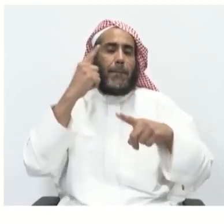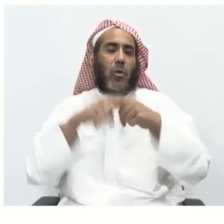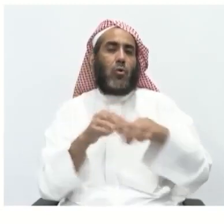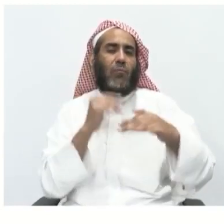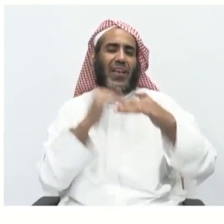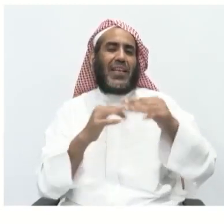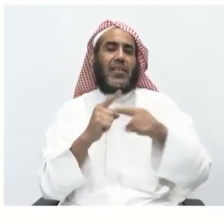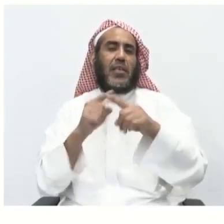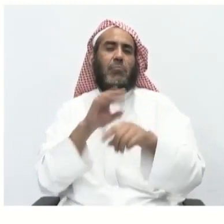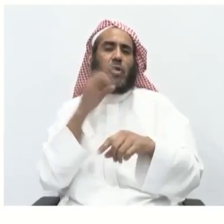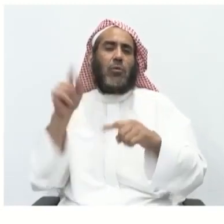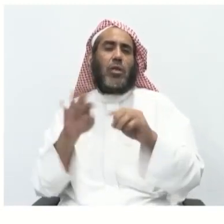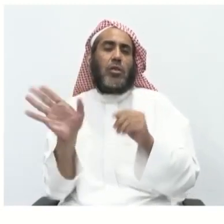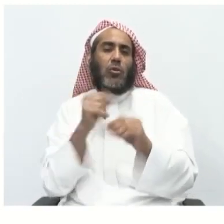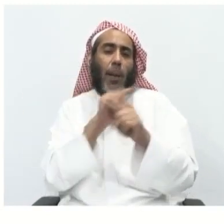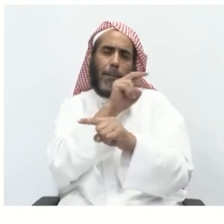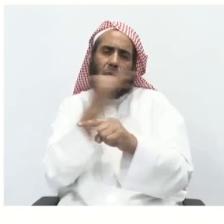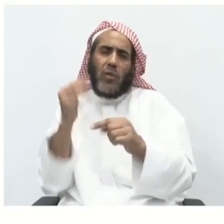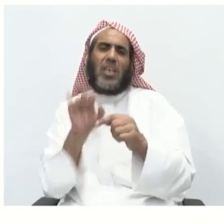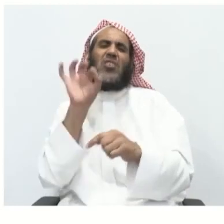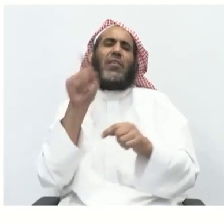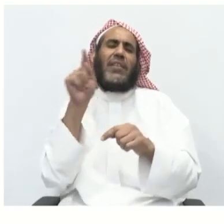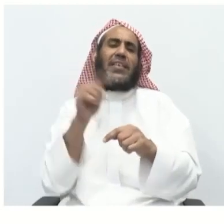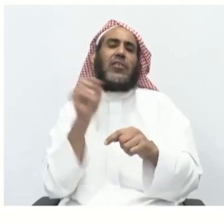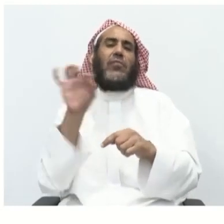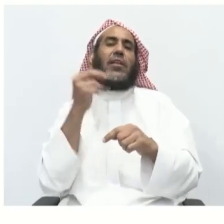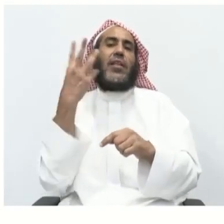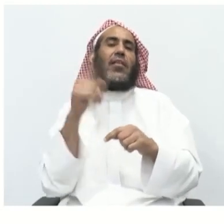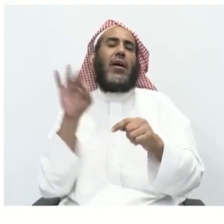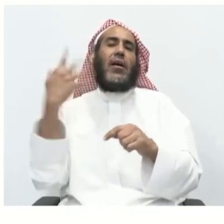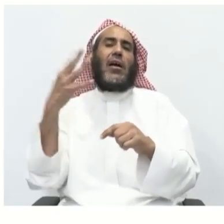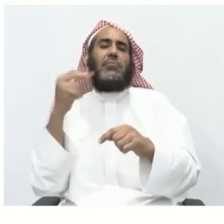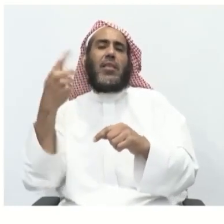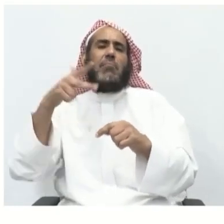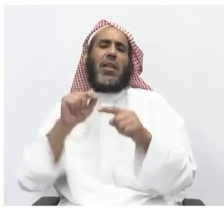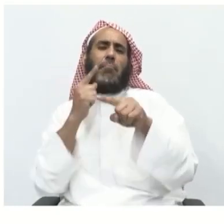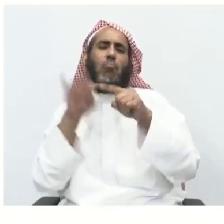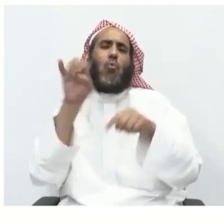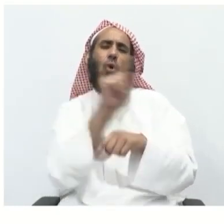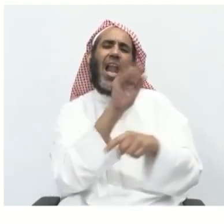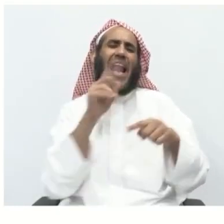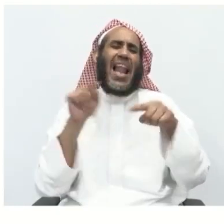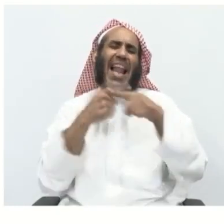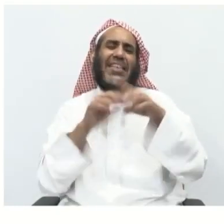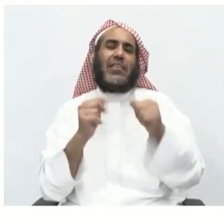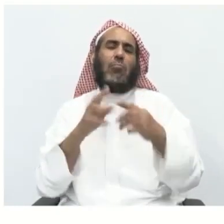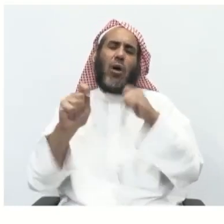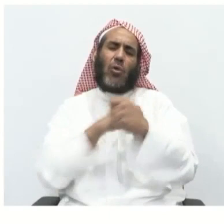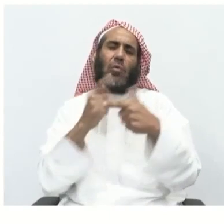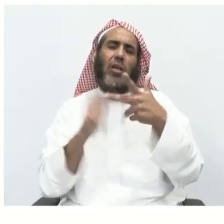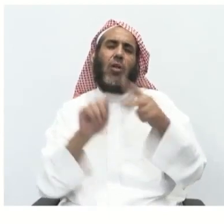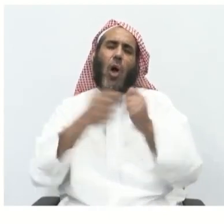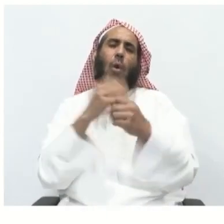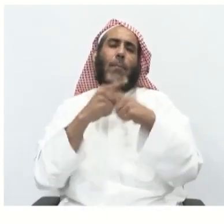في الكسر الخاص بالكتله الموليه للحديد سيعطيني 0.0358 مول من الحديد ثم الخطوه الثانيه نحول